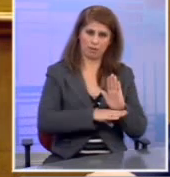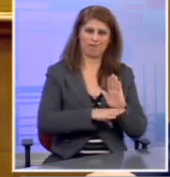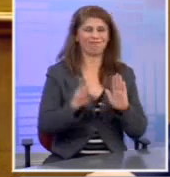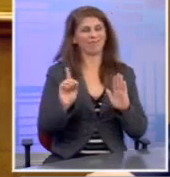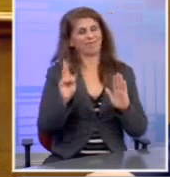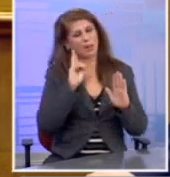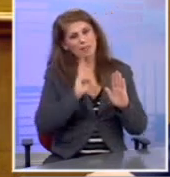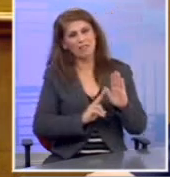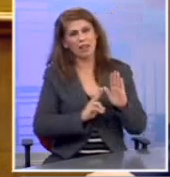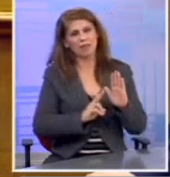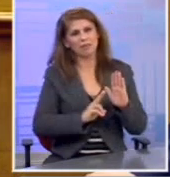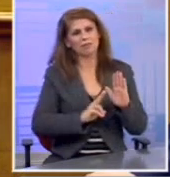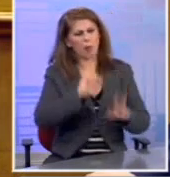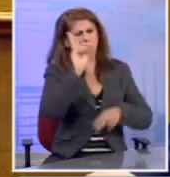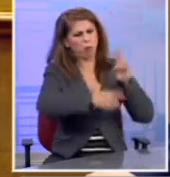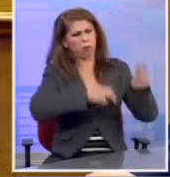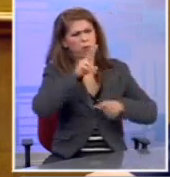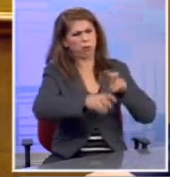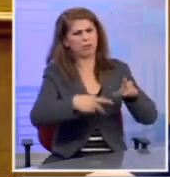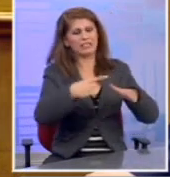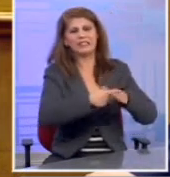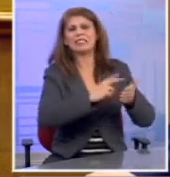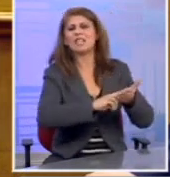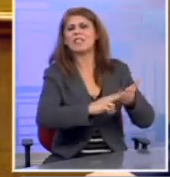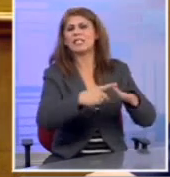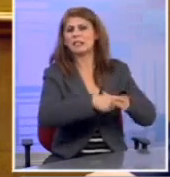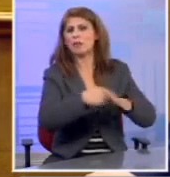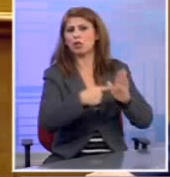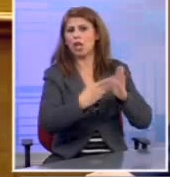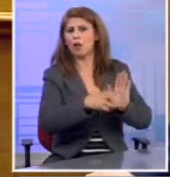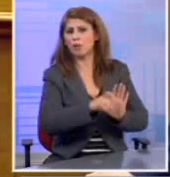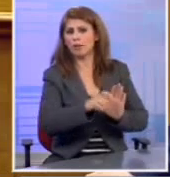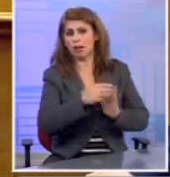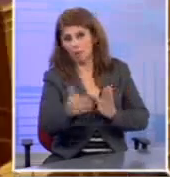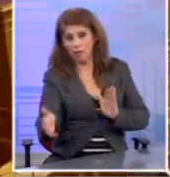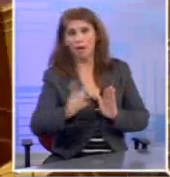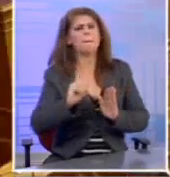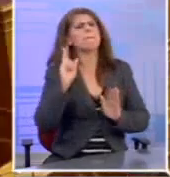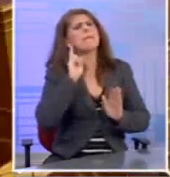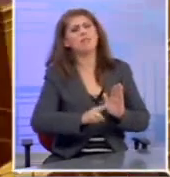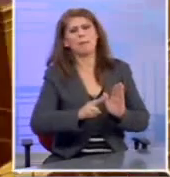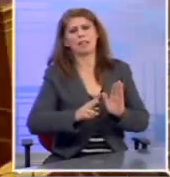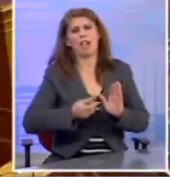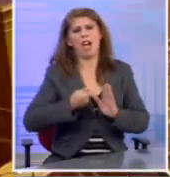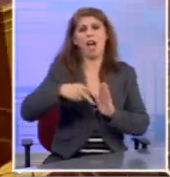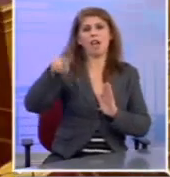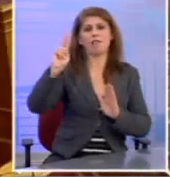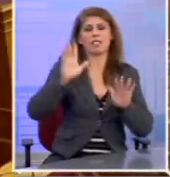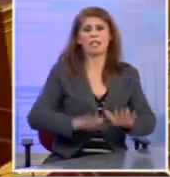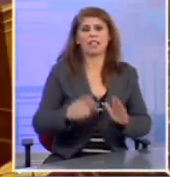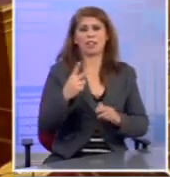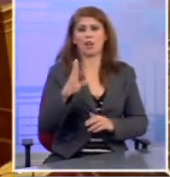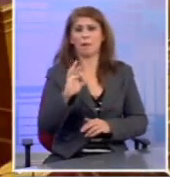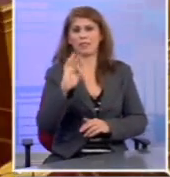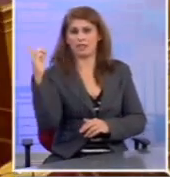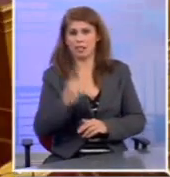βλέπετε που λέει λατήθηκαν τα ταμεία από το 70 και μετά, μην βλέπετε που αυξήθηκε ανεργία 250%, που